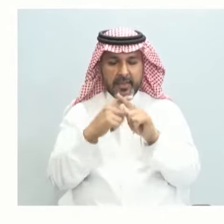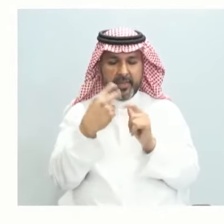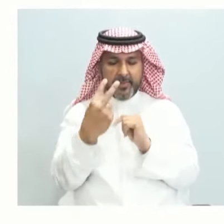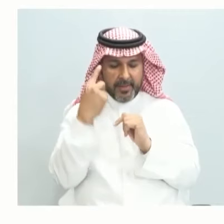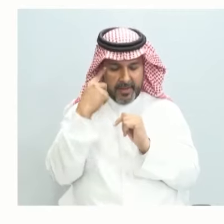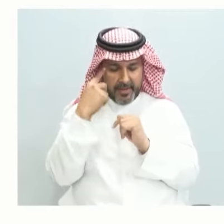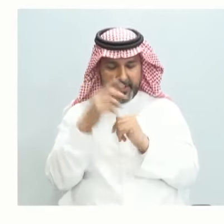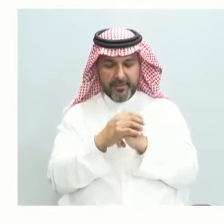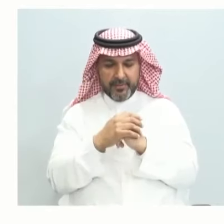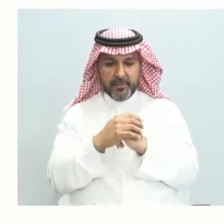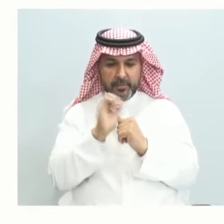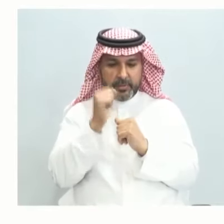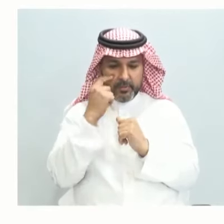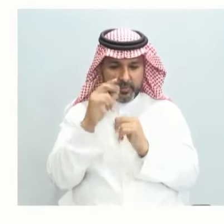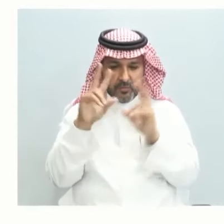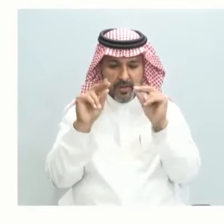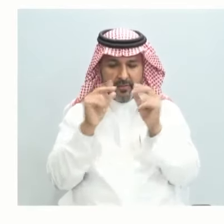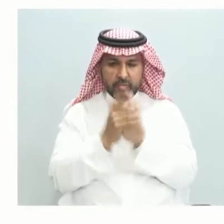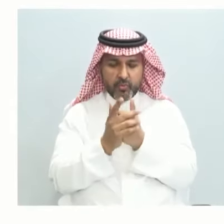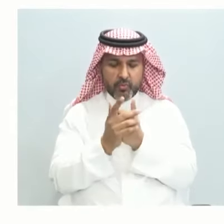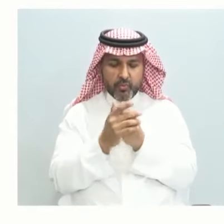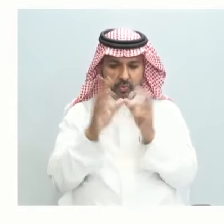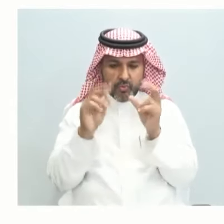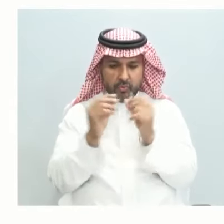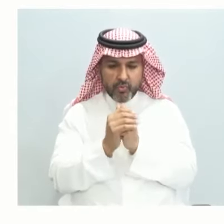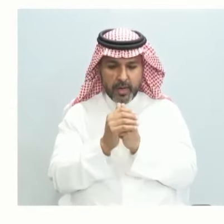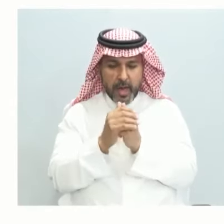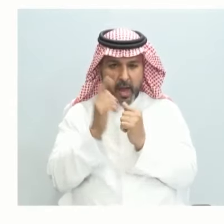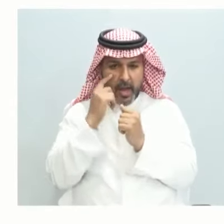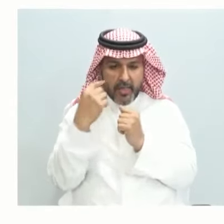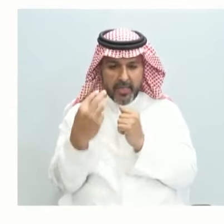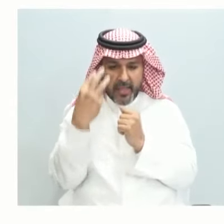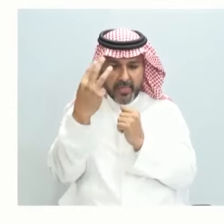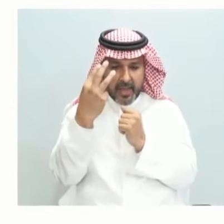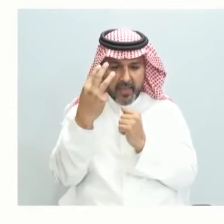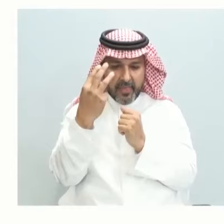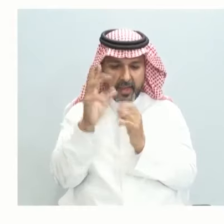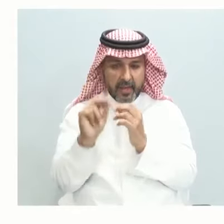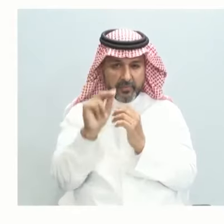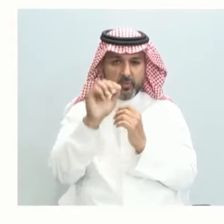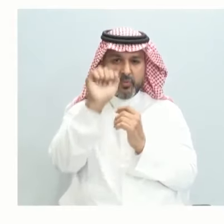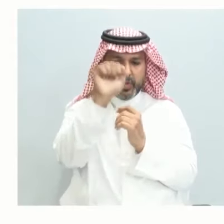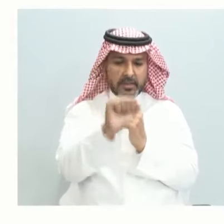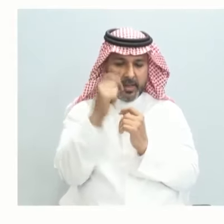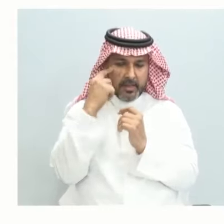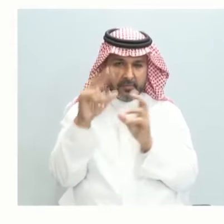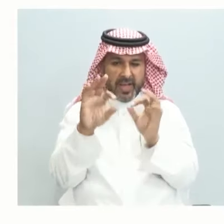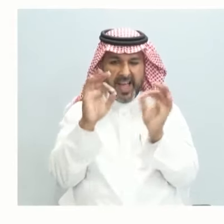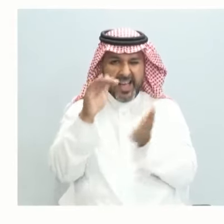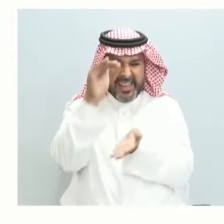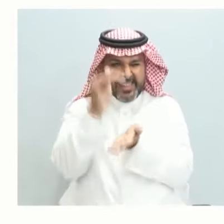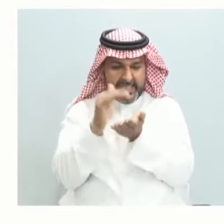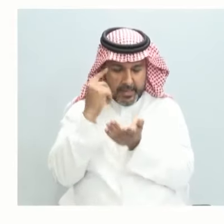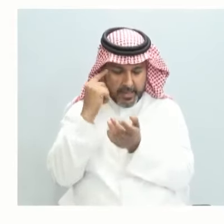هنا لدي يتكرر الثلاثه في وحدتي الحد وايضا يتكرر الصاد لكن